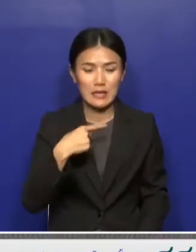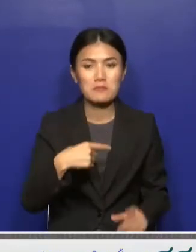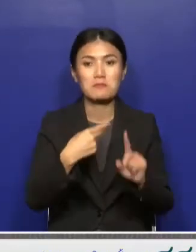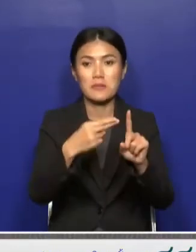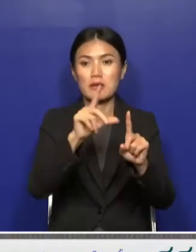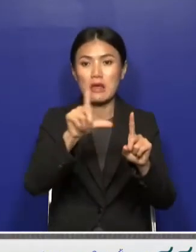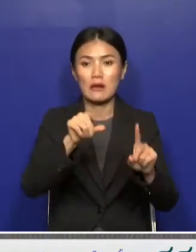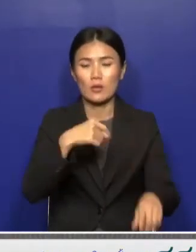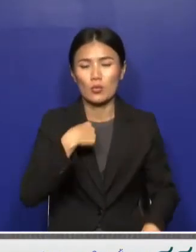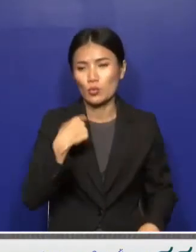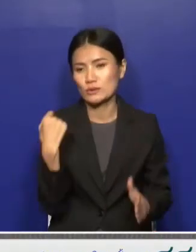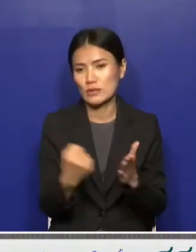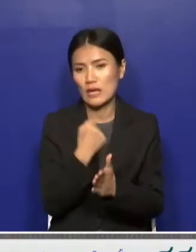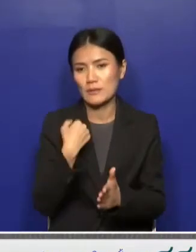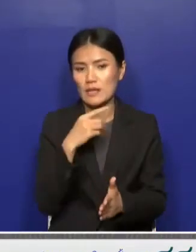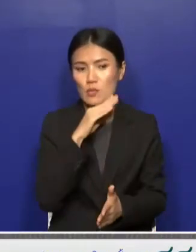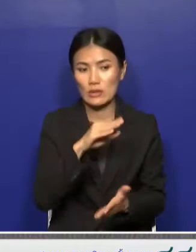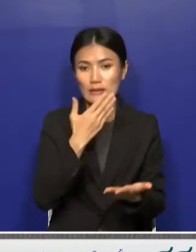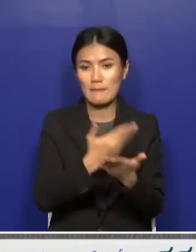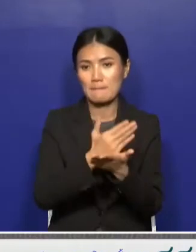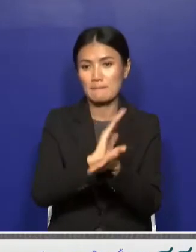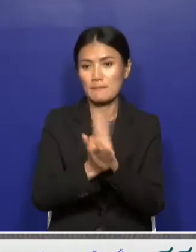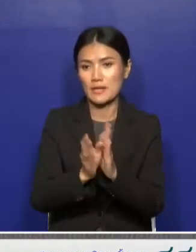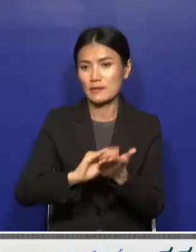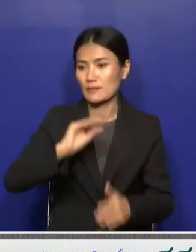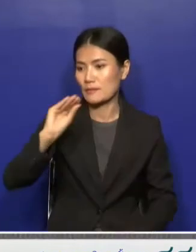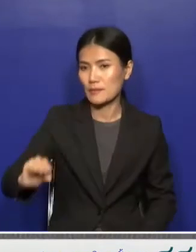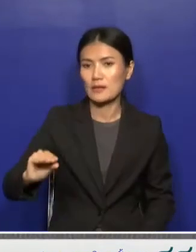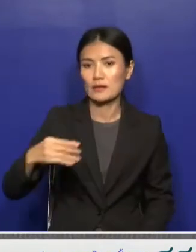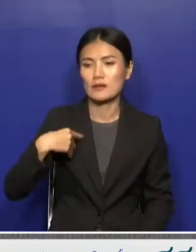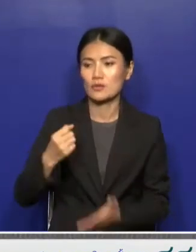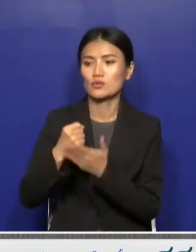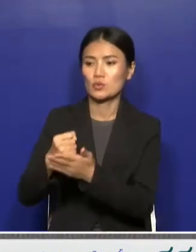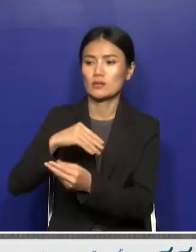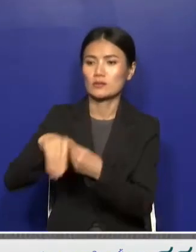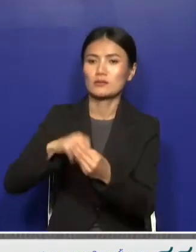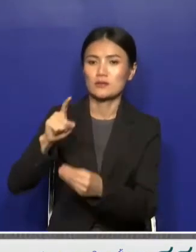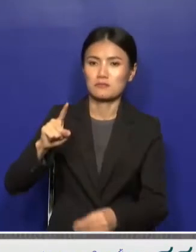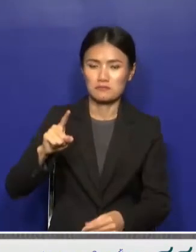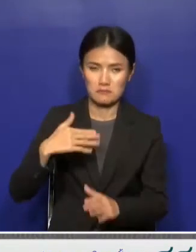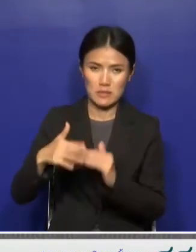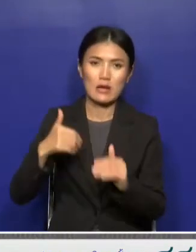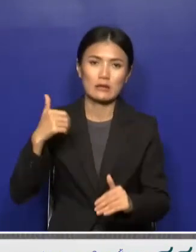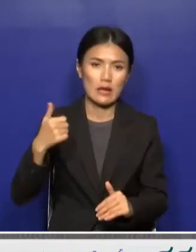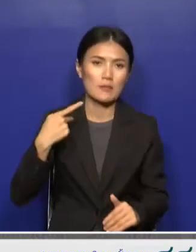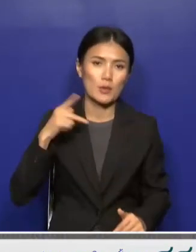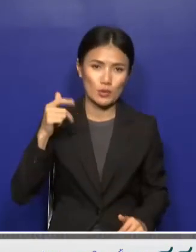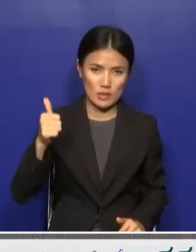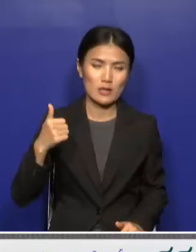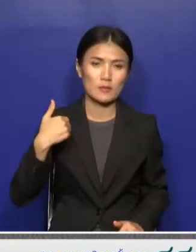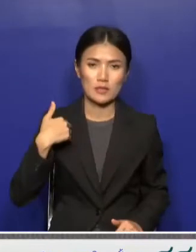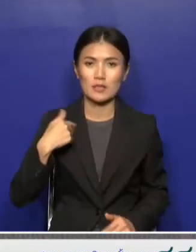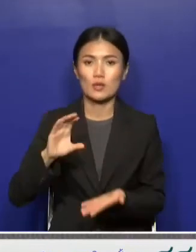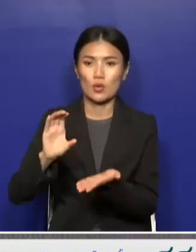พื่อตั้งเป้าว่าเราจะปรับปรุงเศรษฐกิจให้มีความสามารถในการแข่งขันผมเชื่อเราจะได้ประโยชน์นะครับเพราะฉะนั้นกองทุนเนี้ยผมอยากจะให้เ